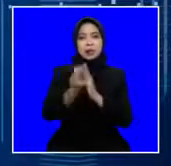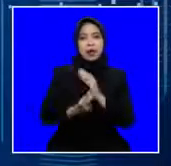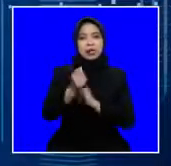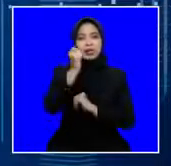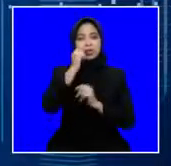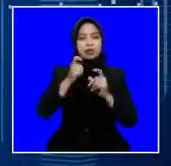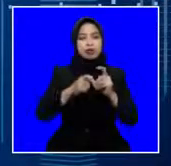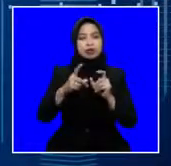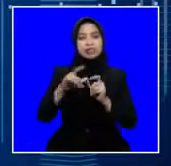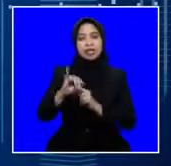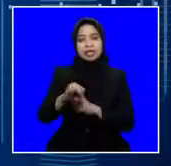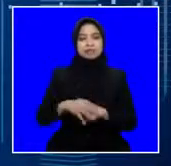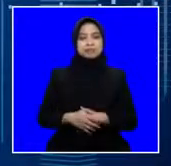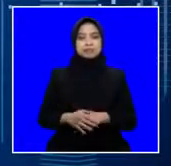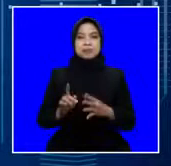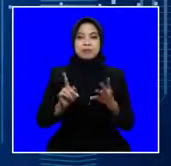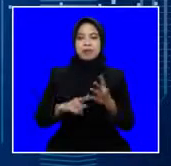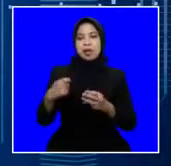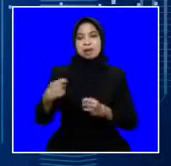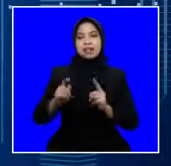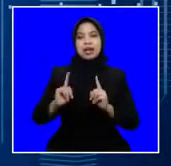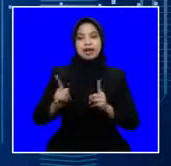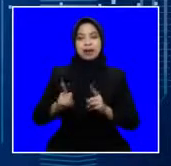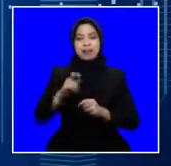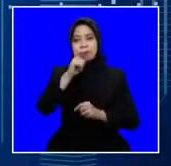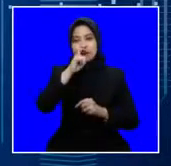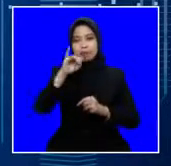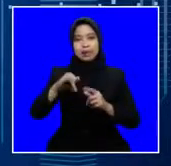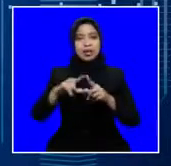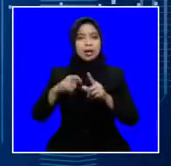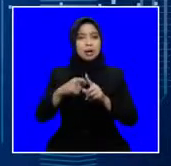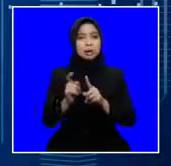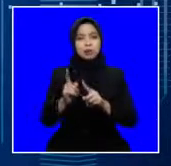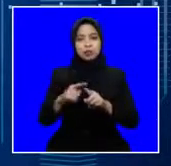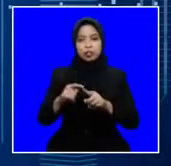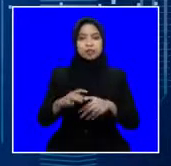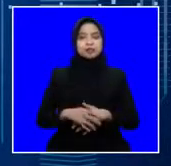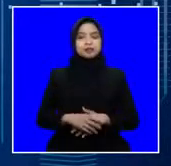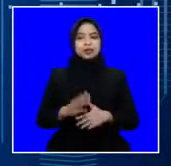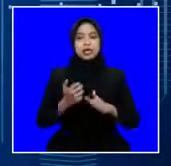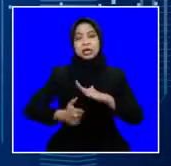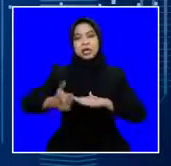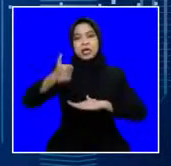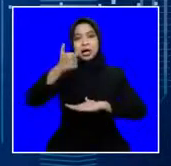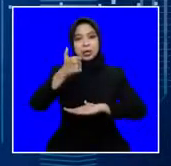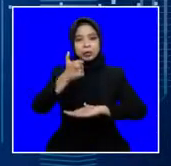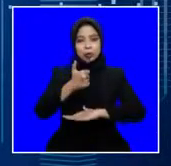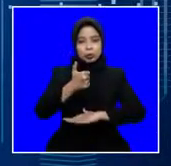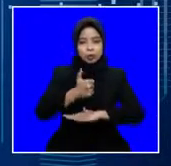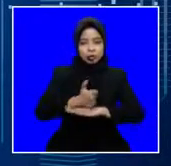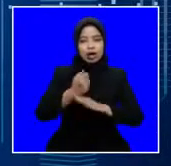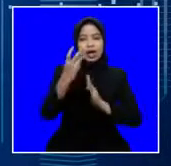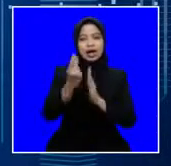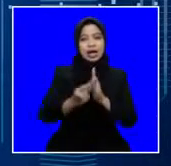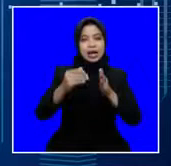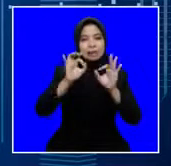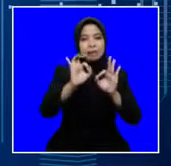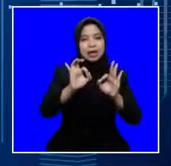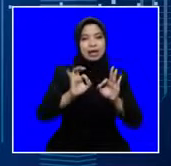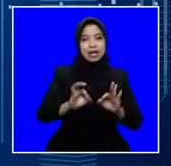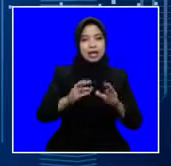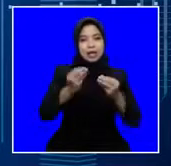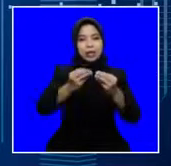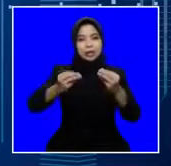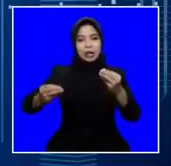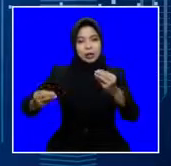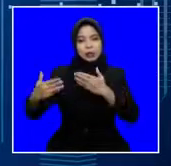Mulyani, Menteri Agama Bapak Yakut Kolil Komas, Direktur Utama Lembaga Pengelola Dana Pendidikan beserta